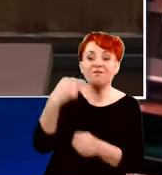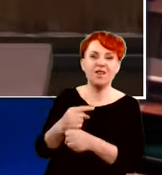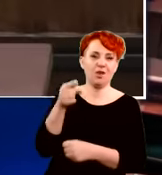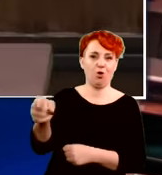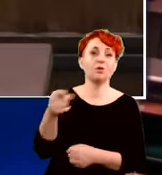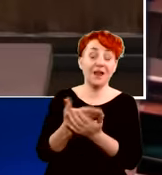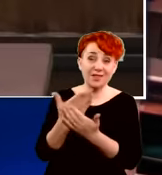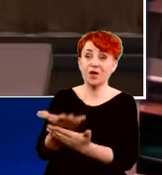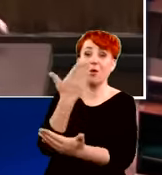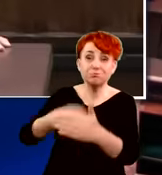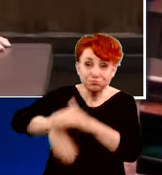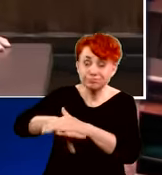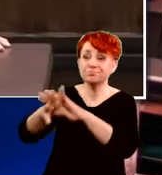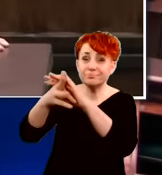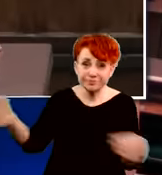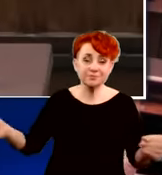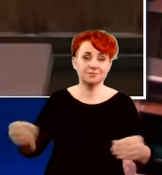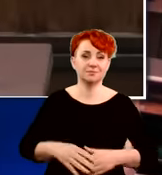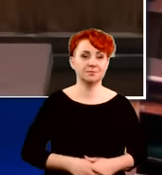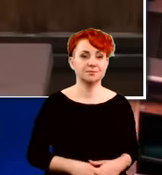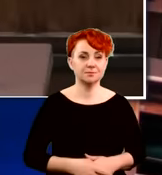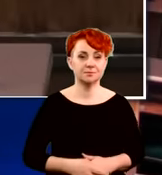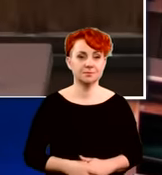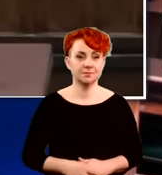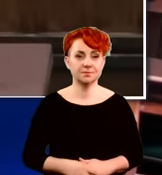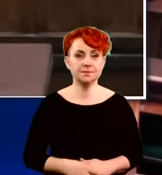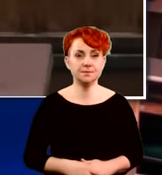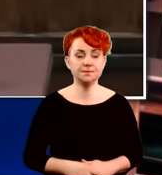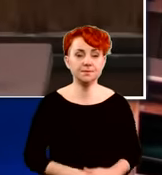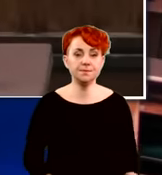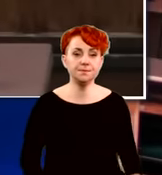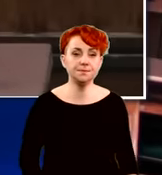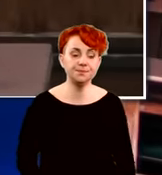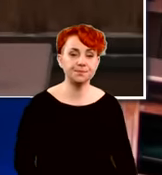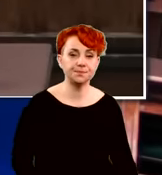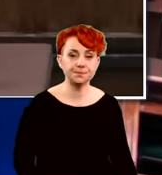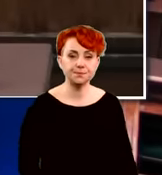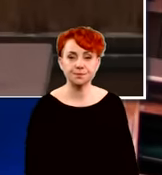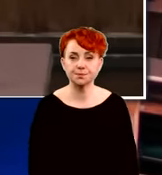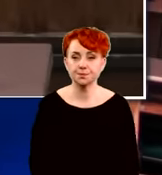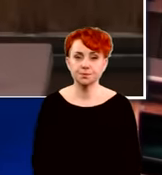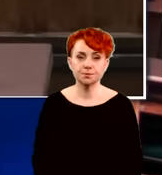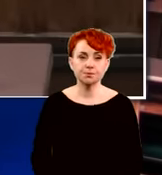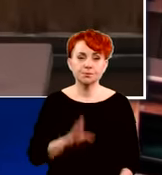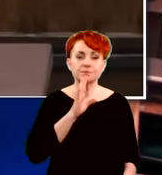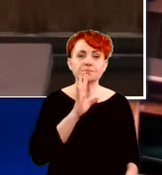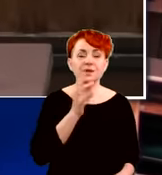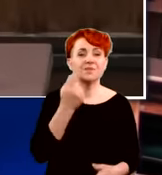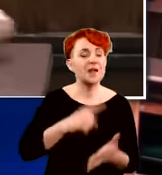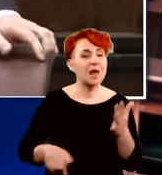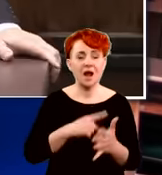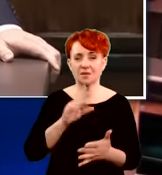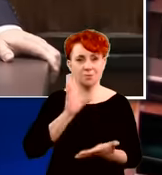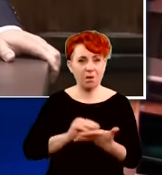pozbawienia wolności. To jest bardzo... Można zdaniem odwocem... ...stosować bezpośrednio... Tak jak wielokrotnie to powtarzamy,